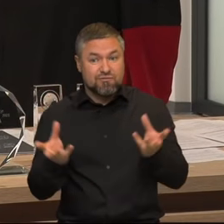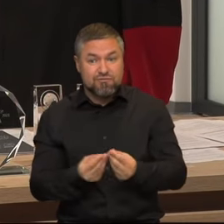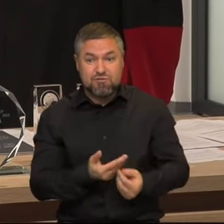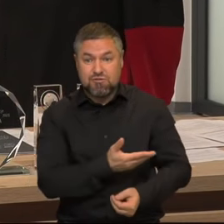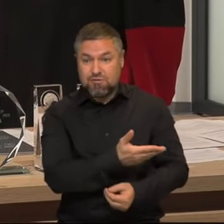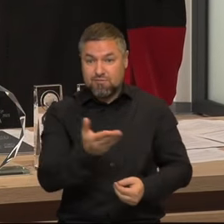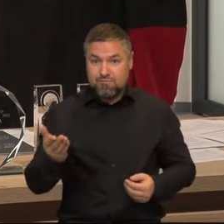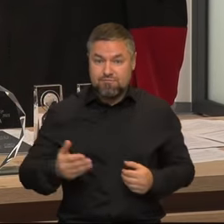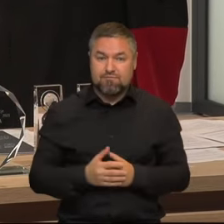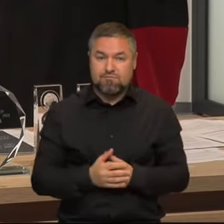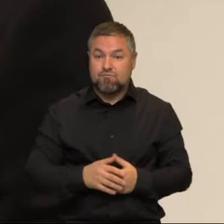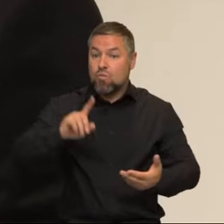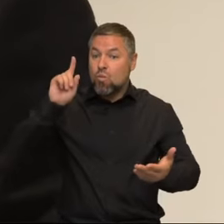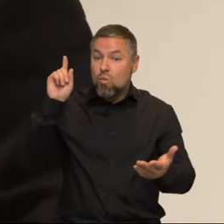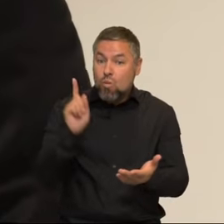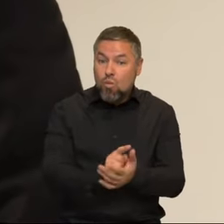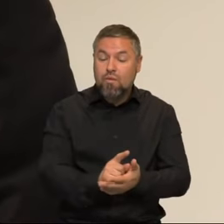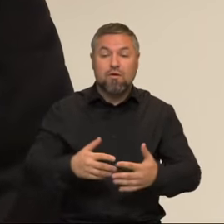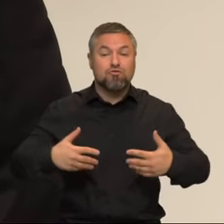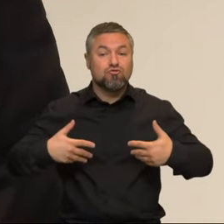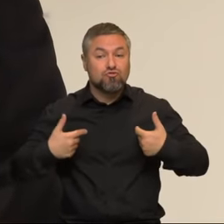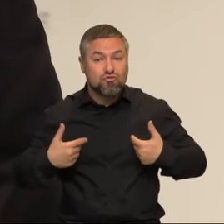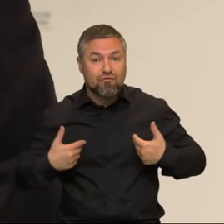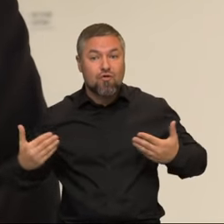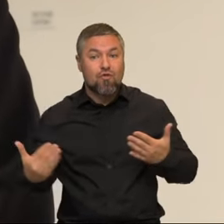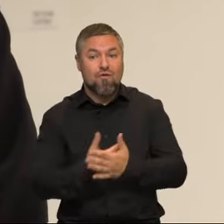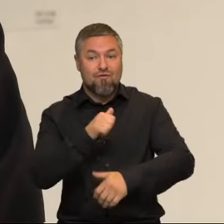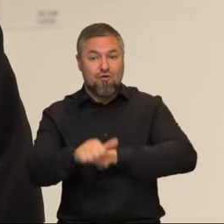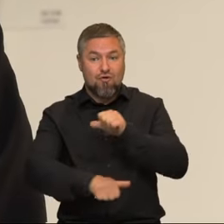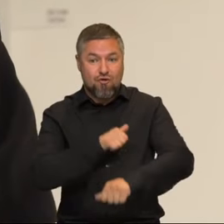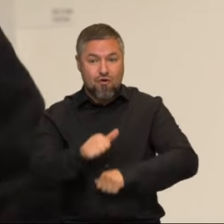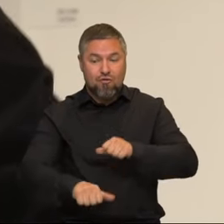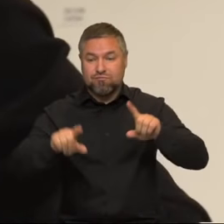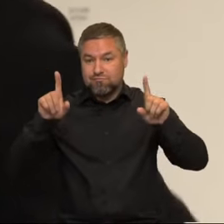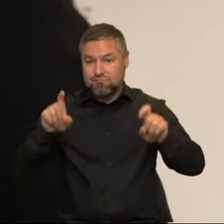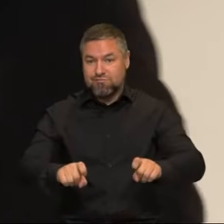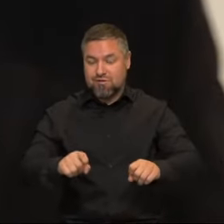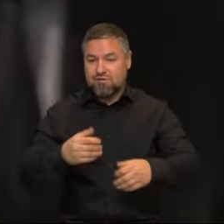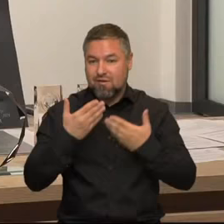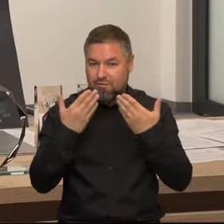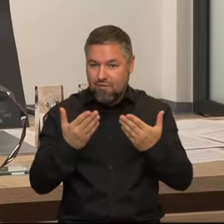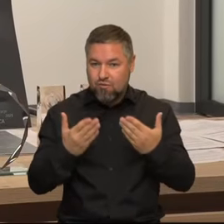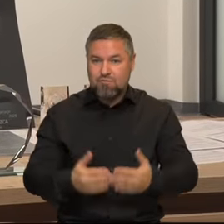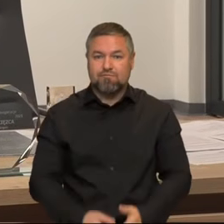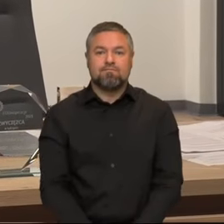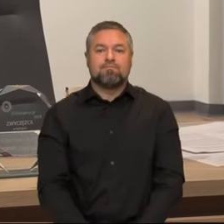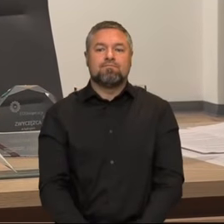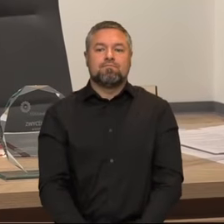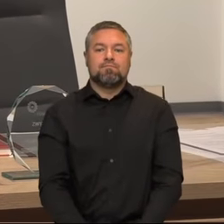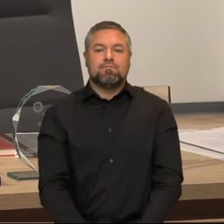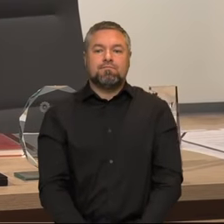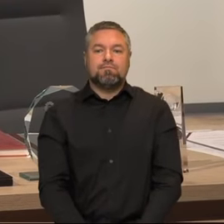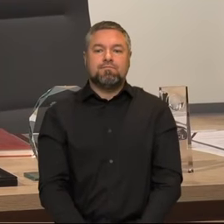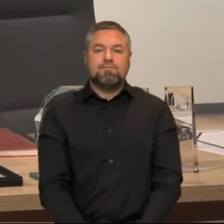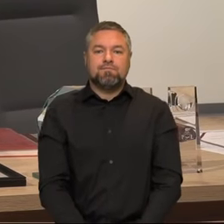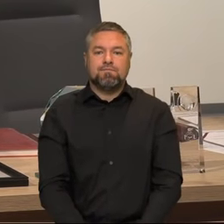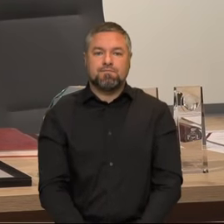państwu udanego i zdrowego nowego roku akademickiego. Serdecznie dziękuję.